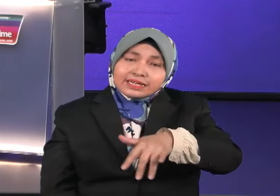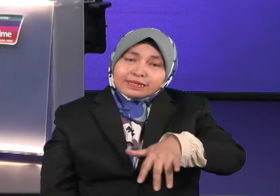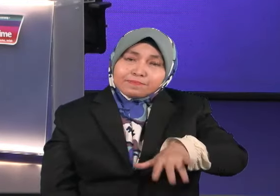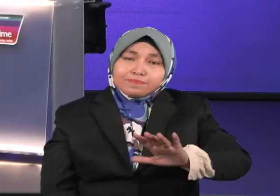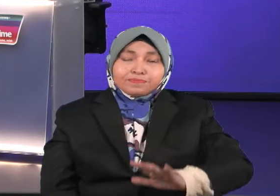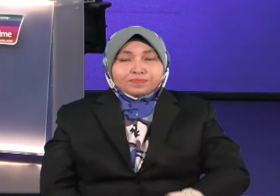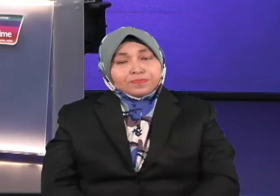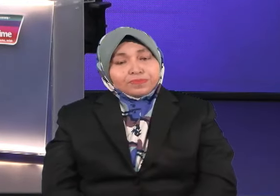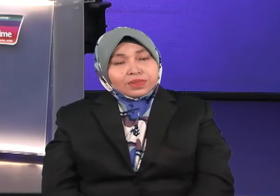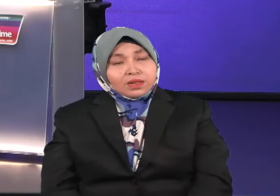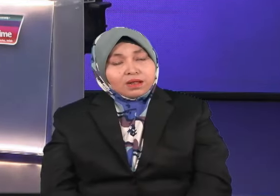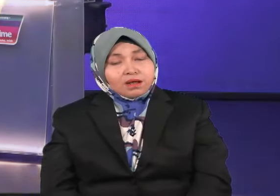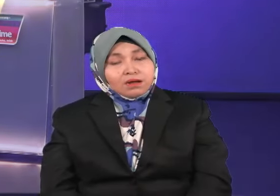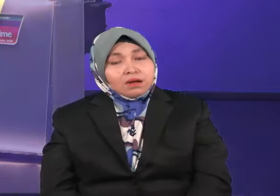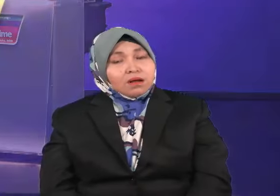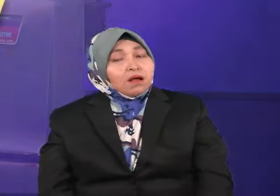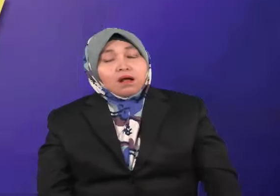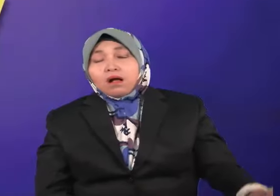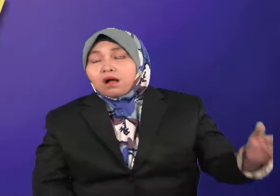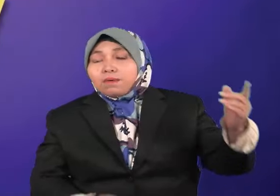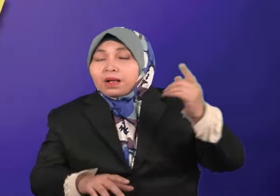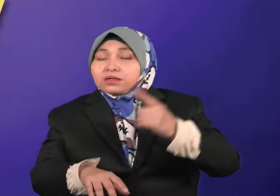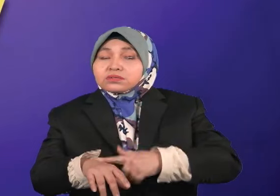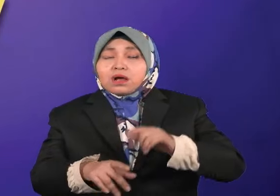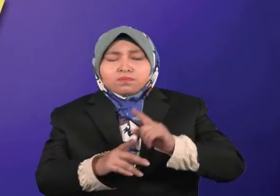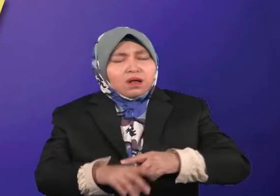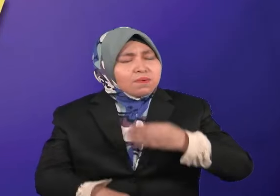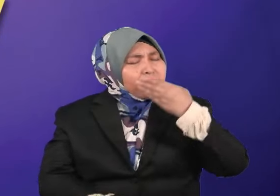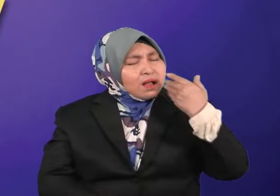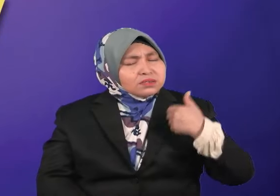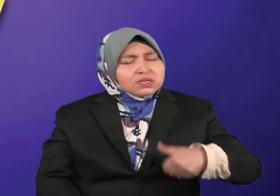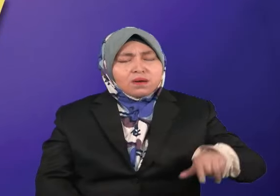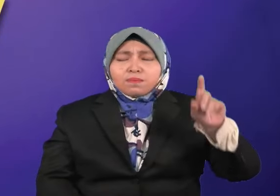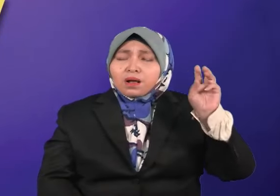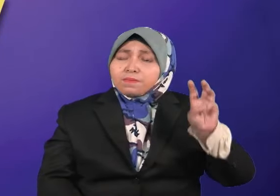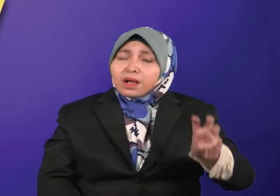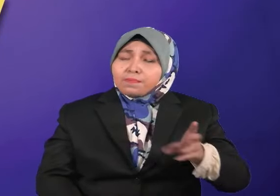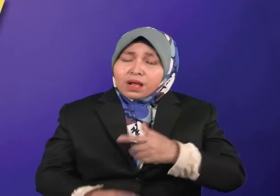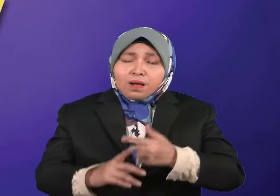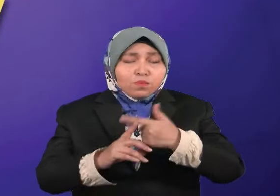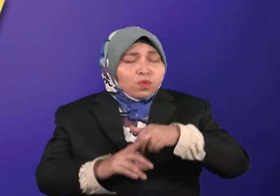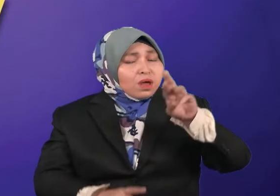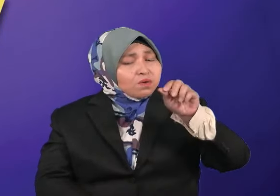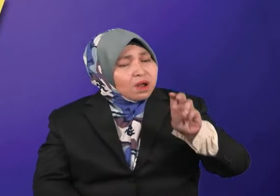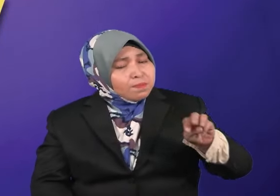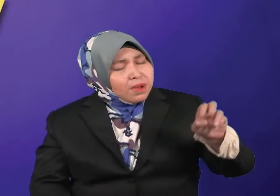Bismillahirrahmanirrahim. Syahr Ramadan alladzi